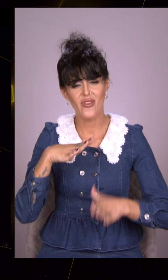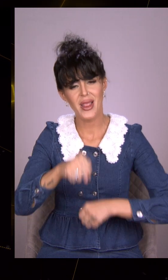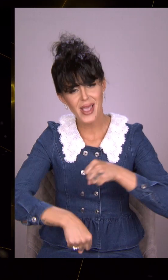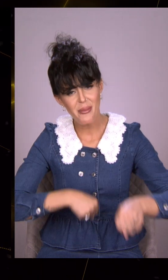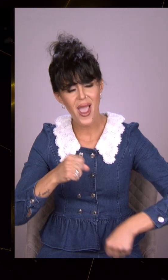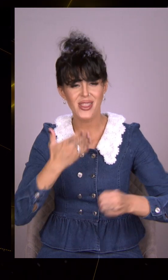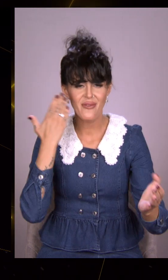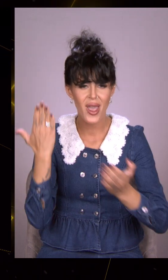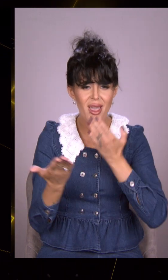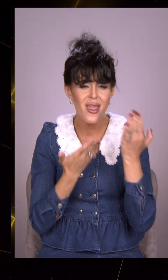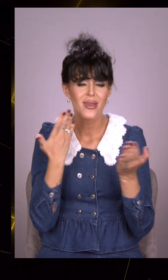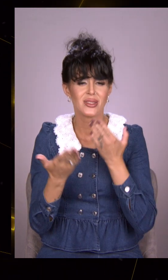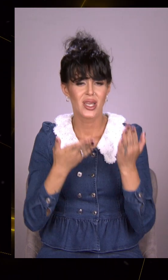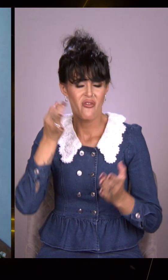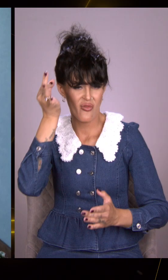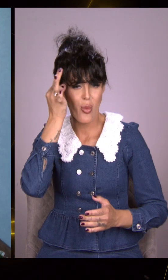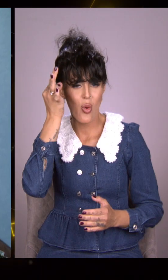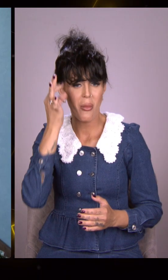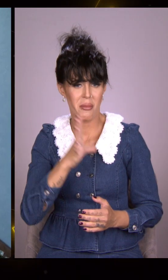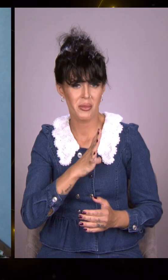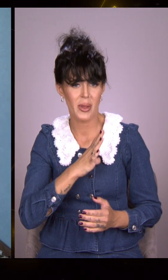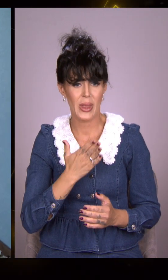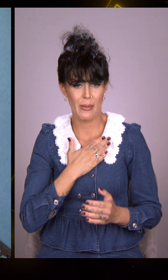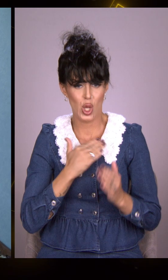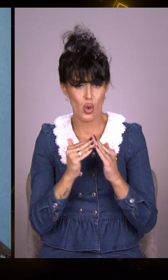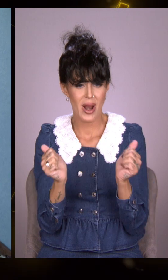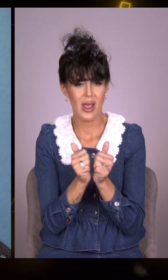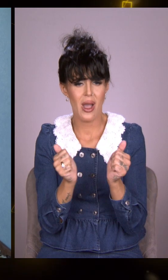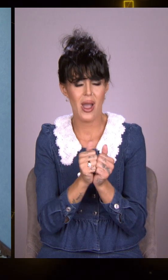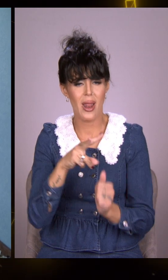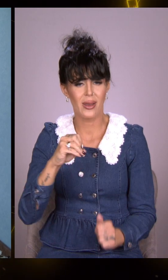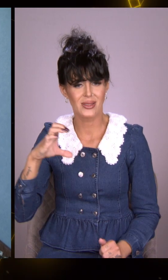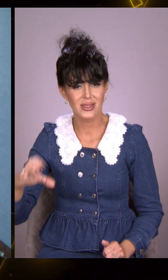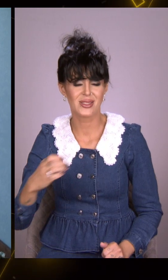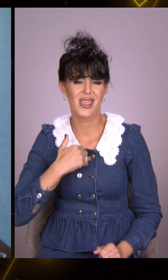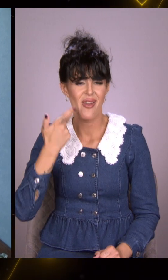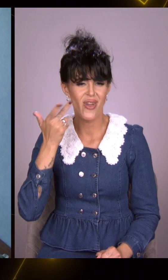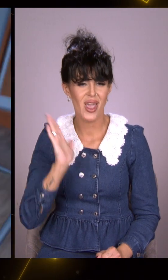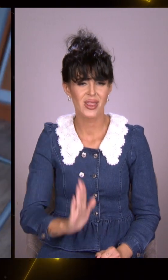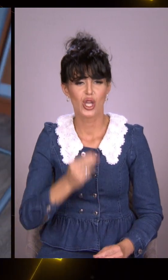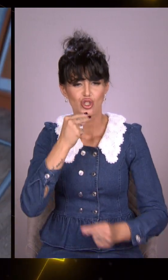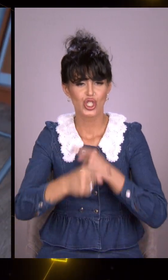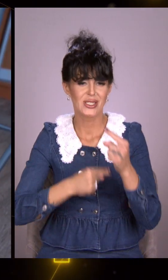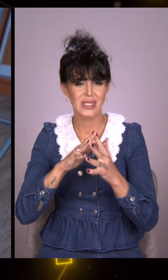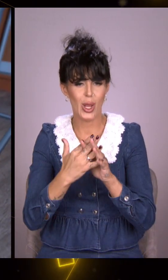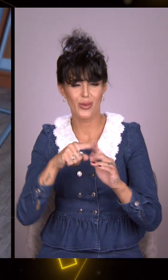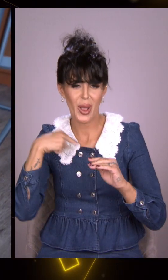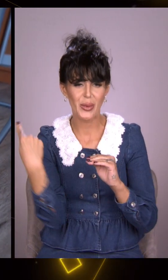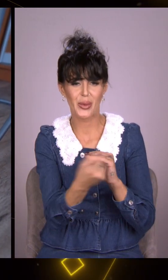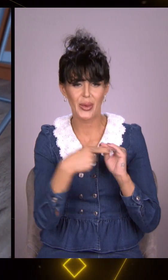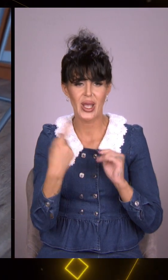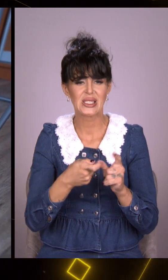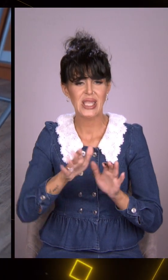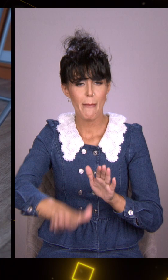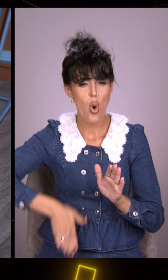У нас так наша хата недалеко від лісу. Ми попід ліс, через все село їхали. Любив на